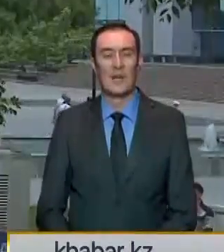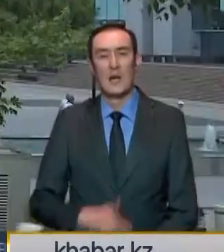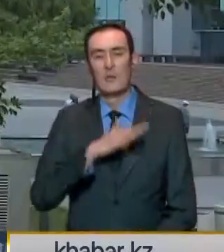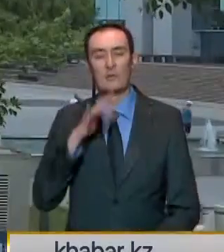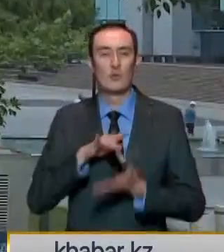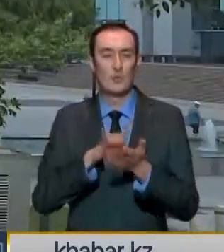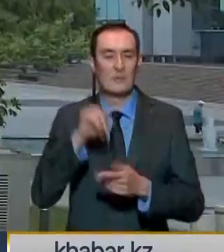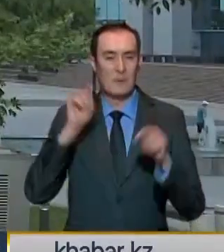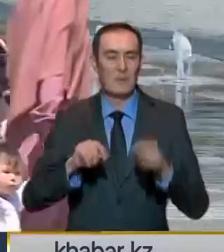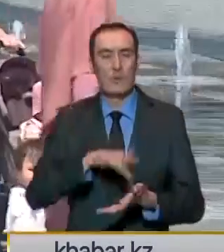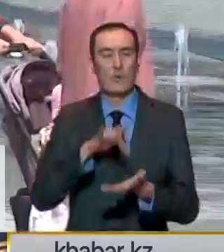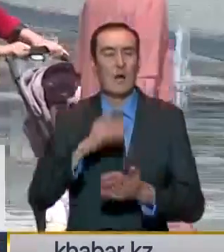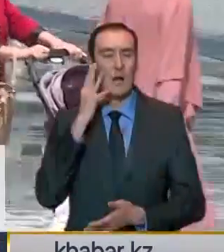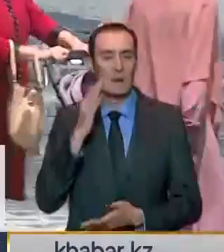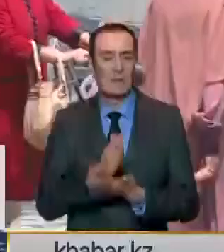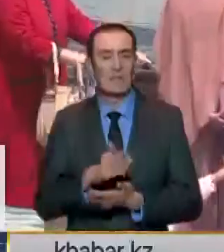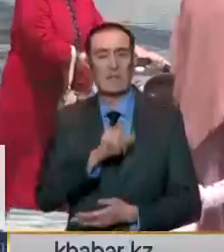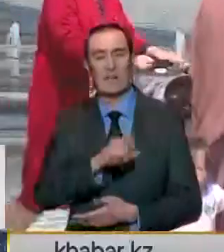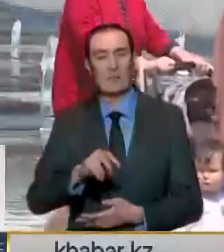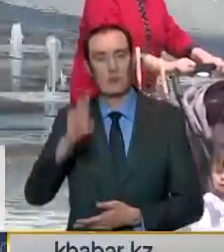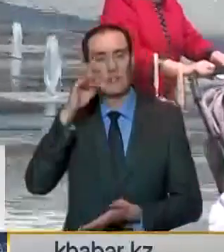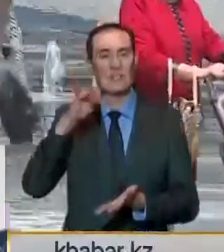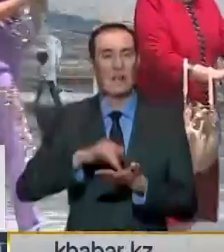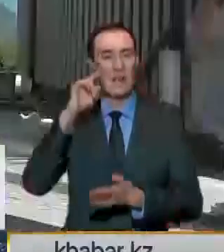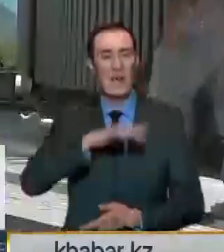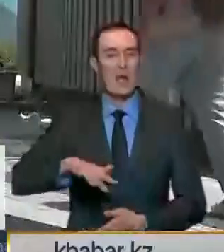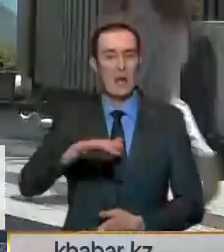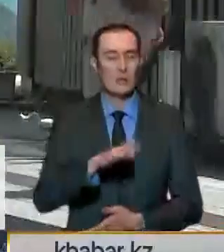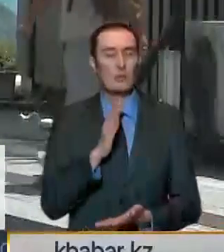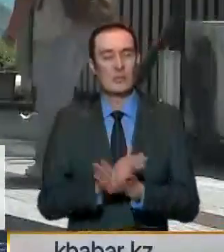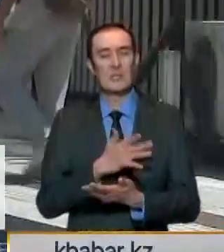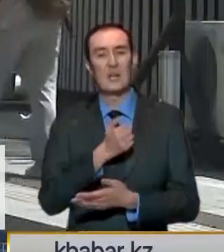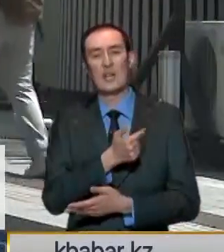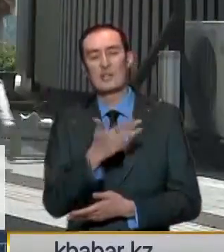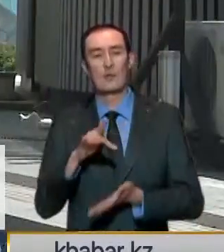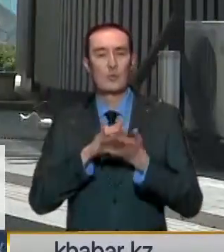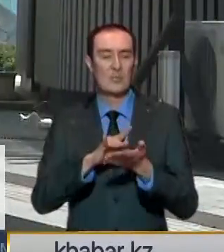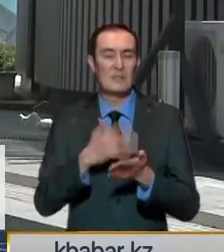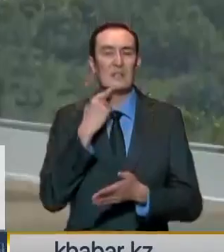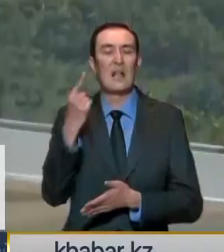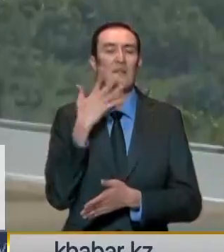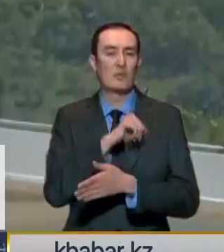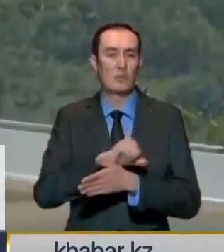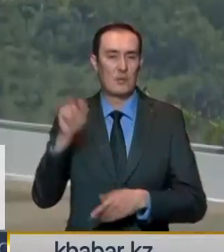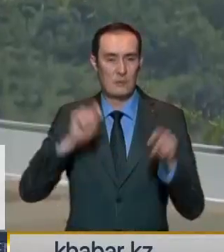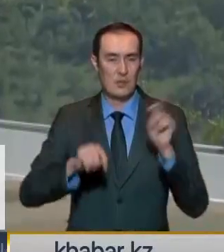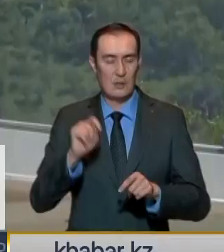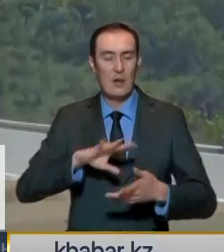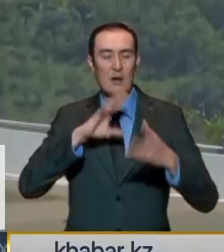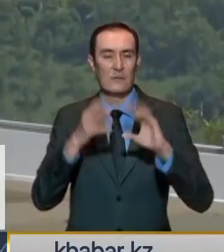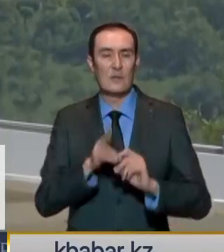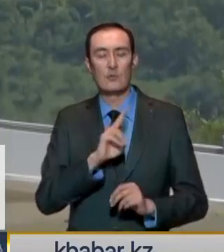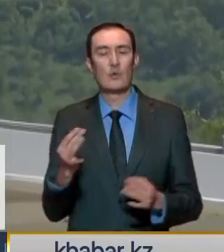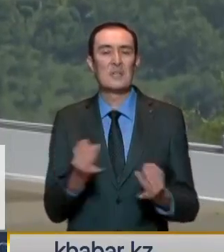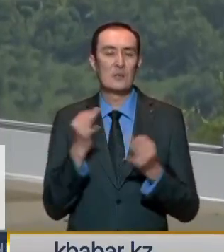Большинство туристов, прибывающих в Алматы, являются гражданами стран Центральной Азии. Однако растет и количество туристов из дальнего зарубежья. В целом, среди тех,